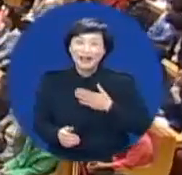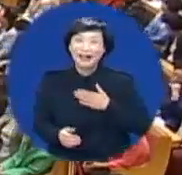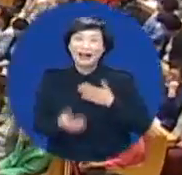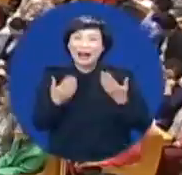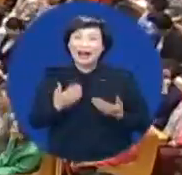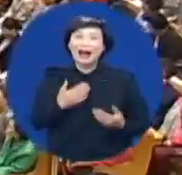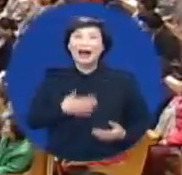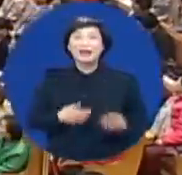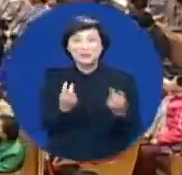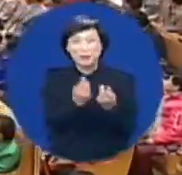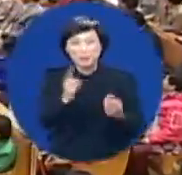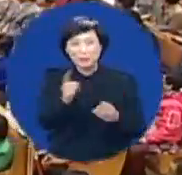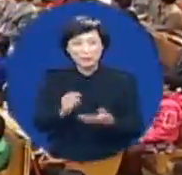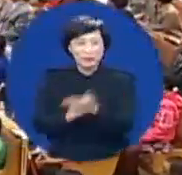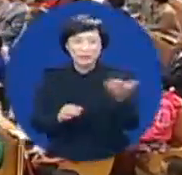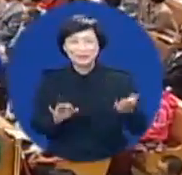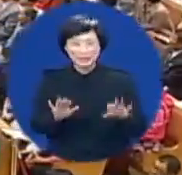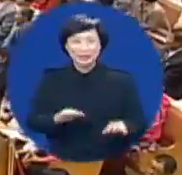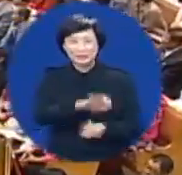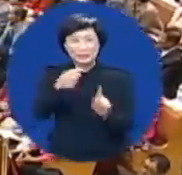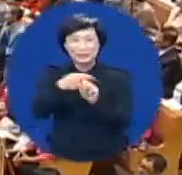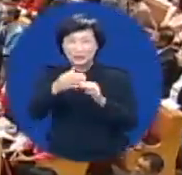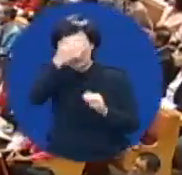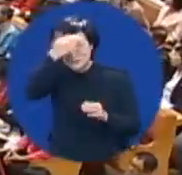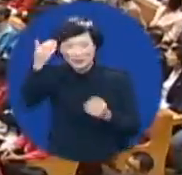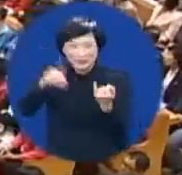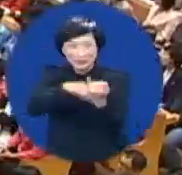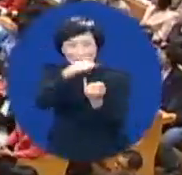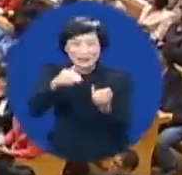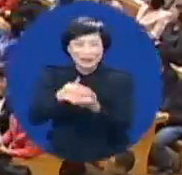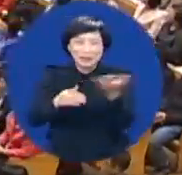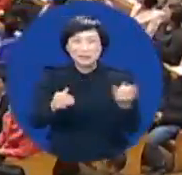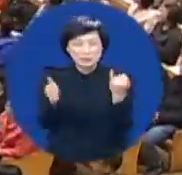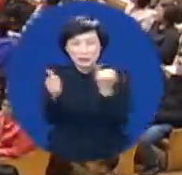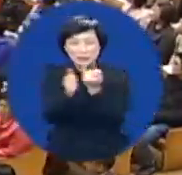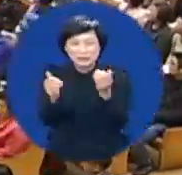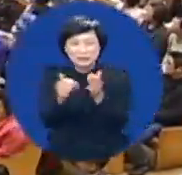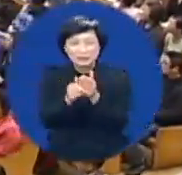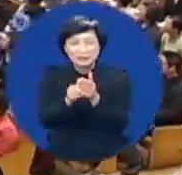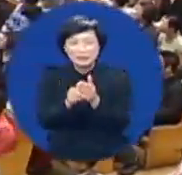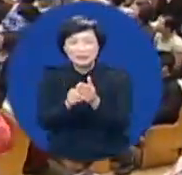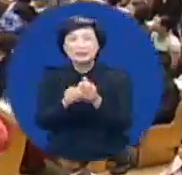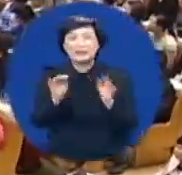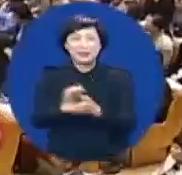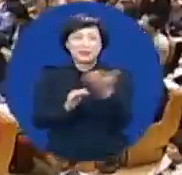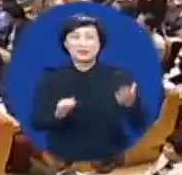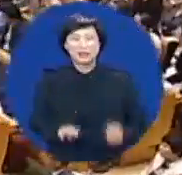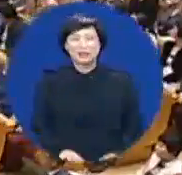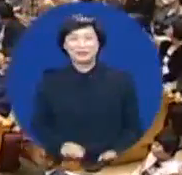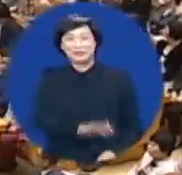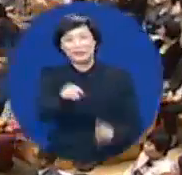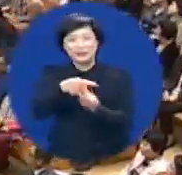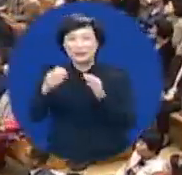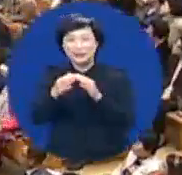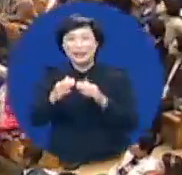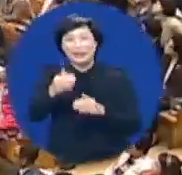우리 이제 그 자매들이 결혼해서 이제 저 시집 가잖아요. 우리 교회는 청년들이